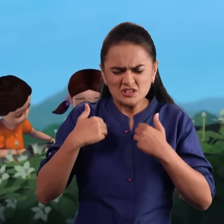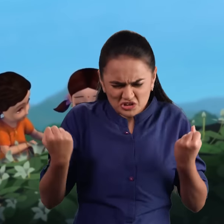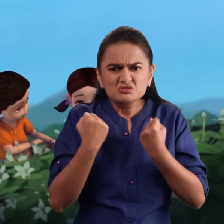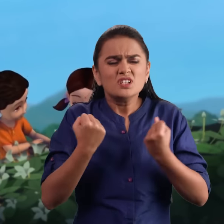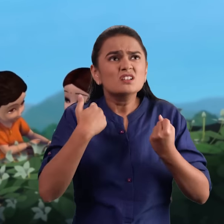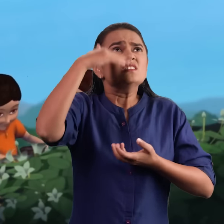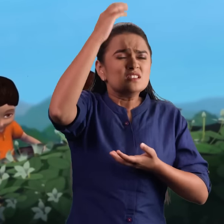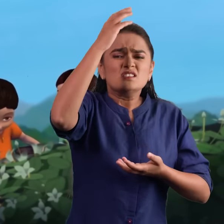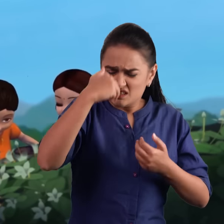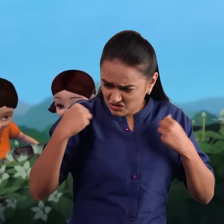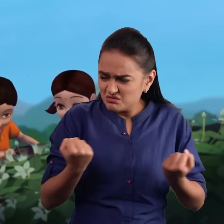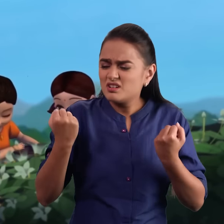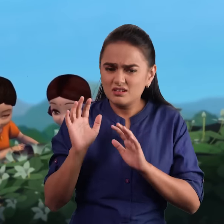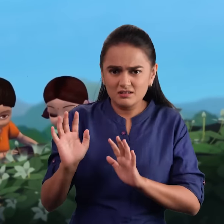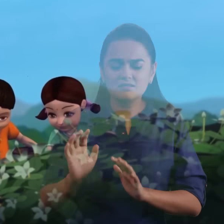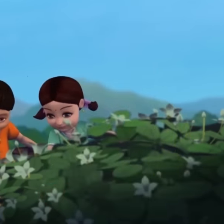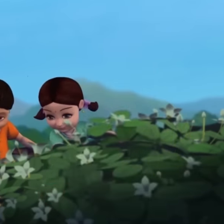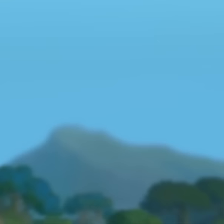चिंता न करो, मैं कोशिश कर रही हूँ।